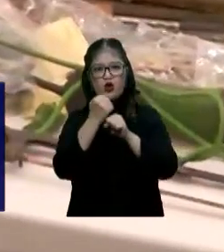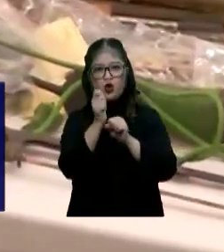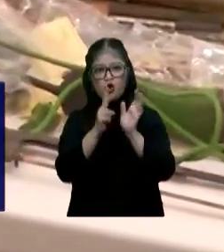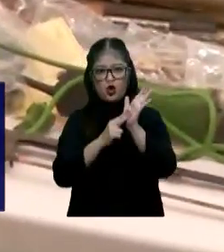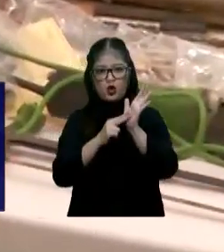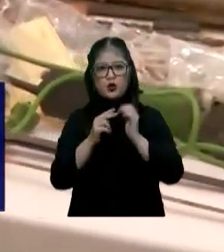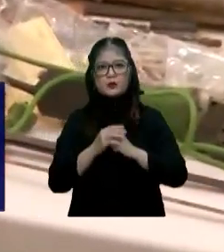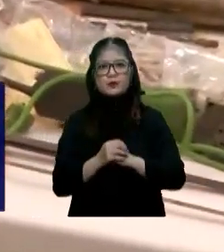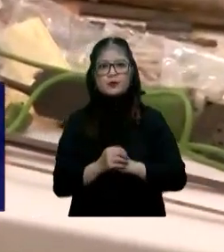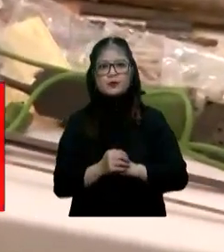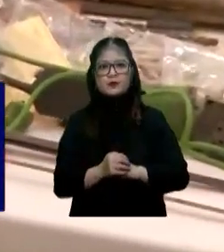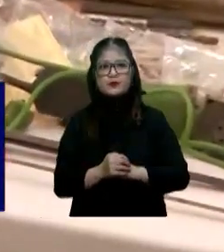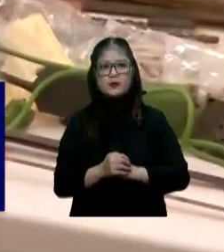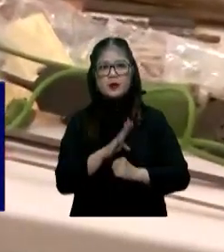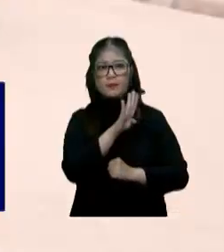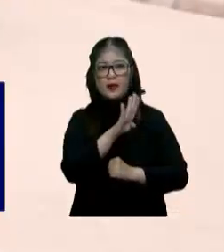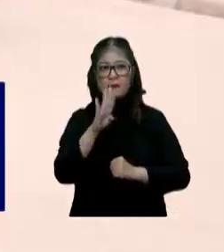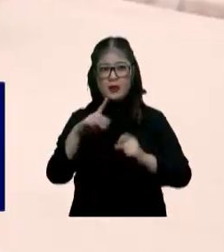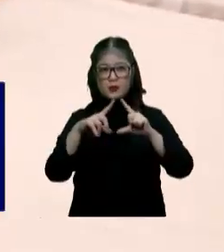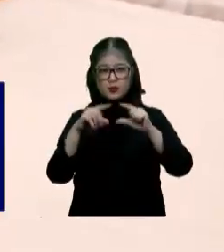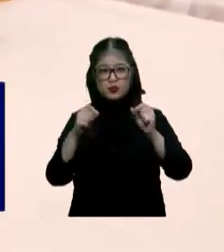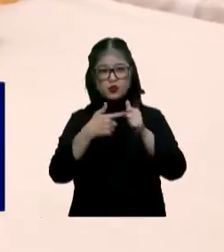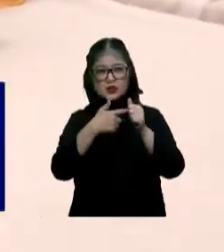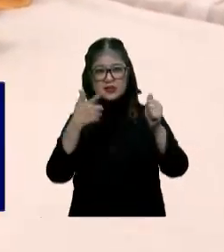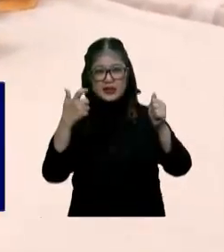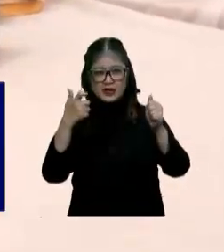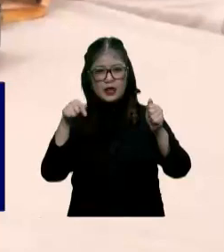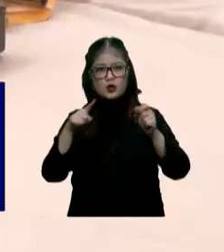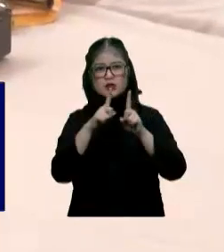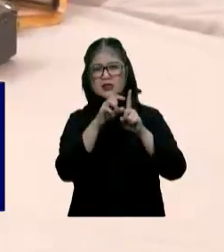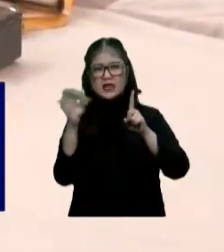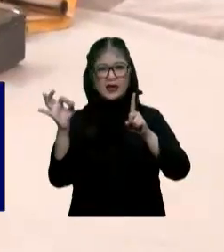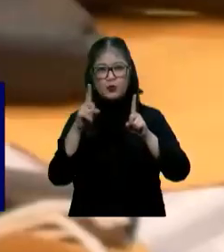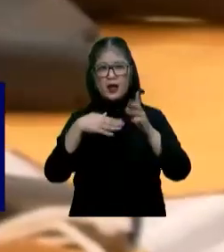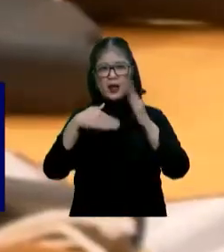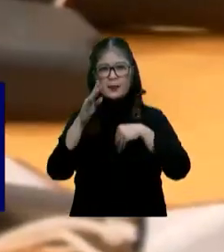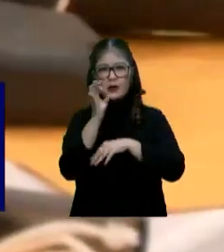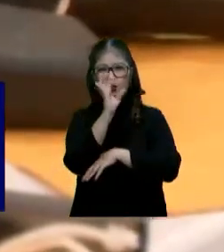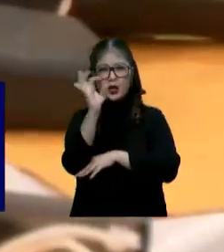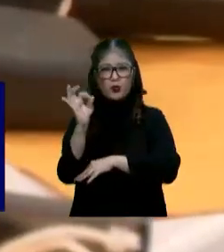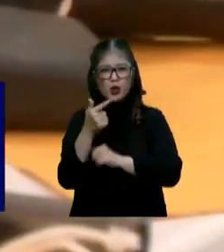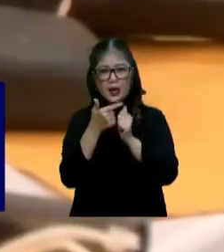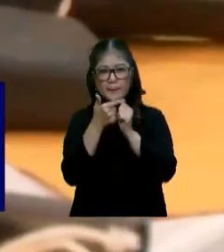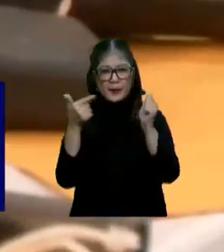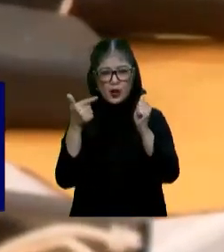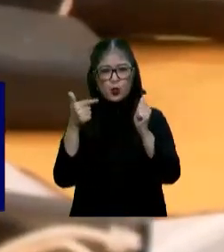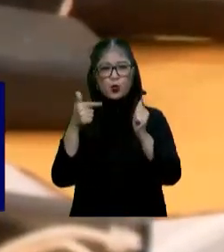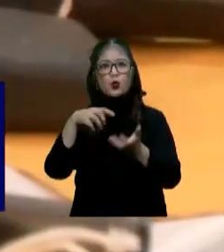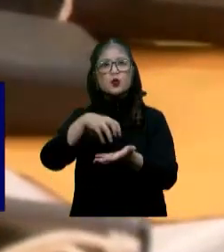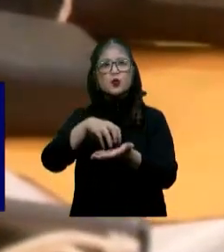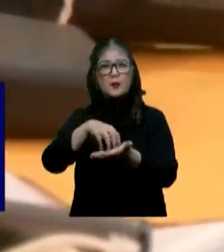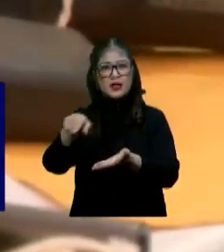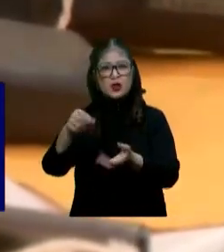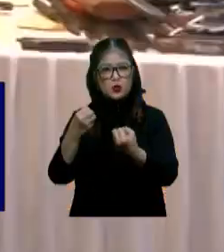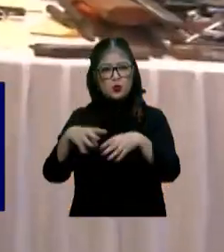44 pucuk senjata api dan 1000 lebih butir peluru ini disita dari sejumlah lokasi hasil pengungkapan